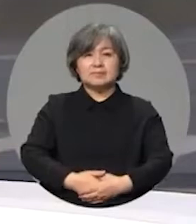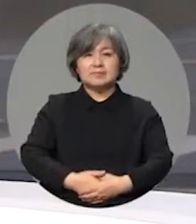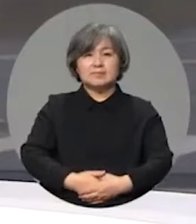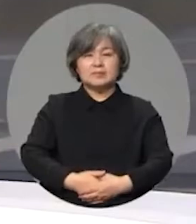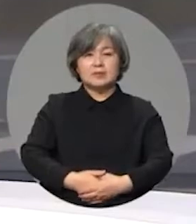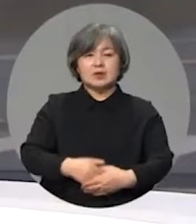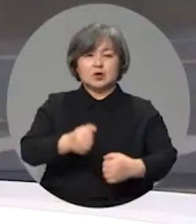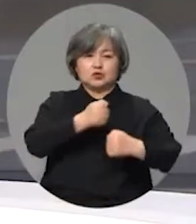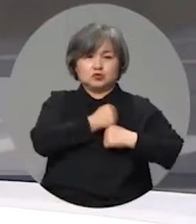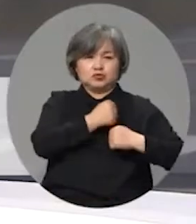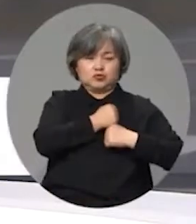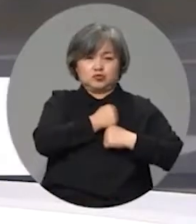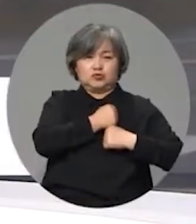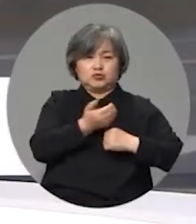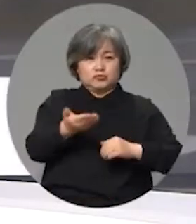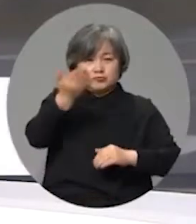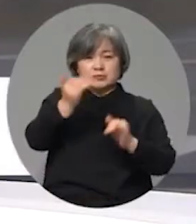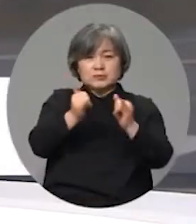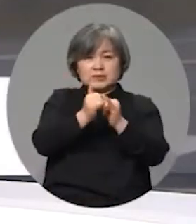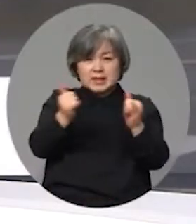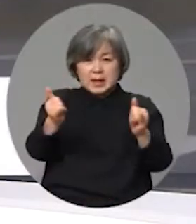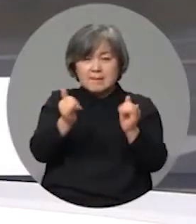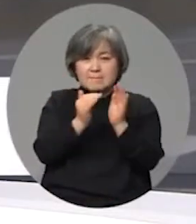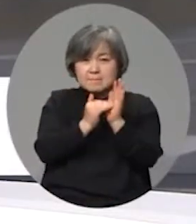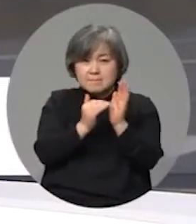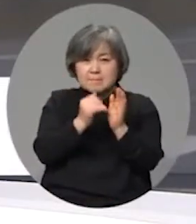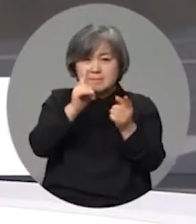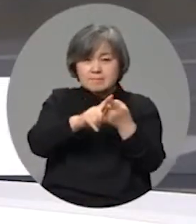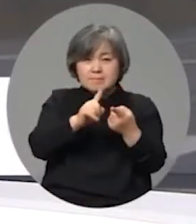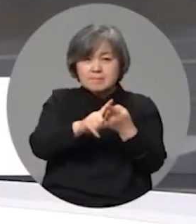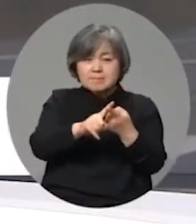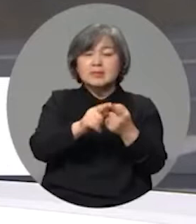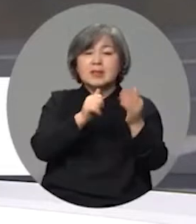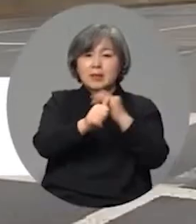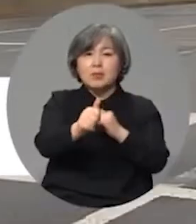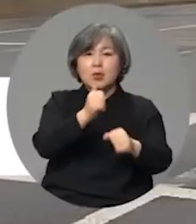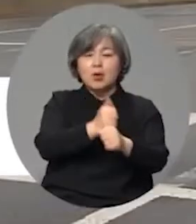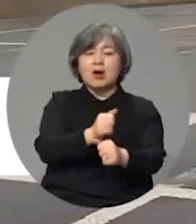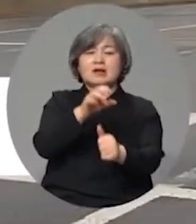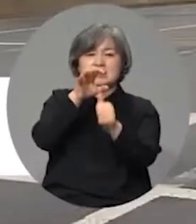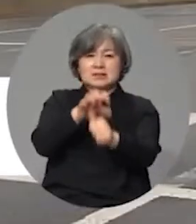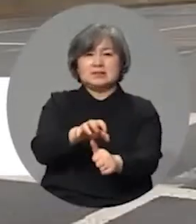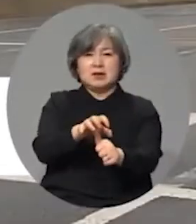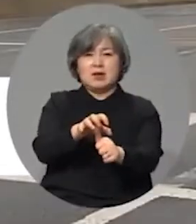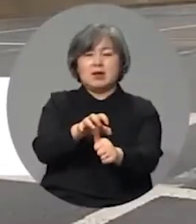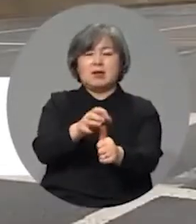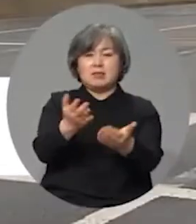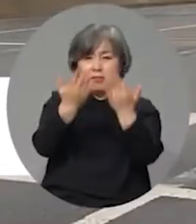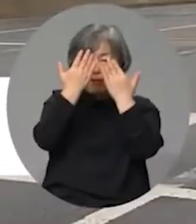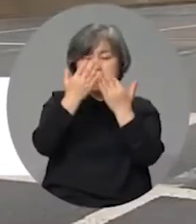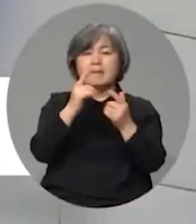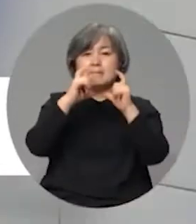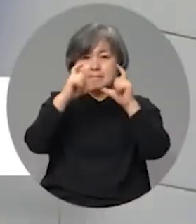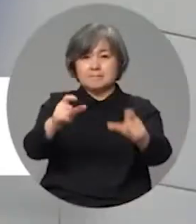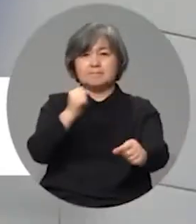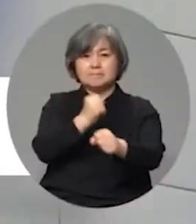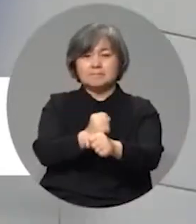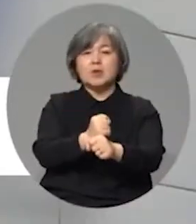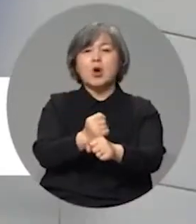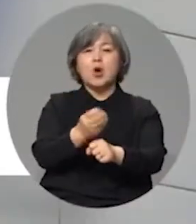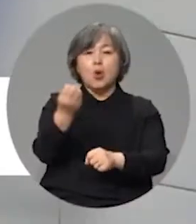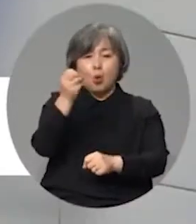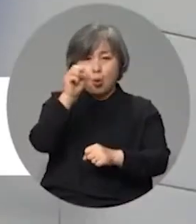현역 군 간부를 통해 군사기밀을 수 재판 방위 사업체 대표가 징역형을 선고받았습니다 광주고등법원 전주